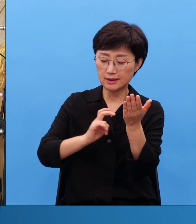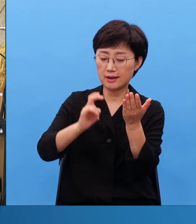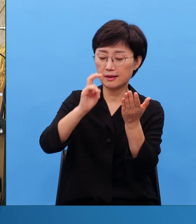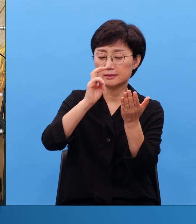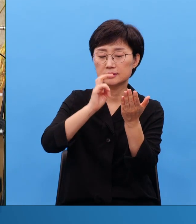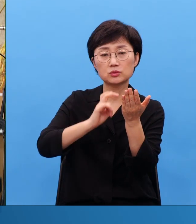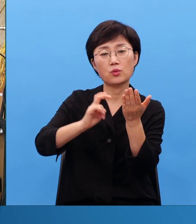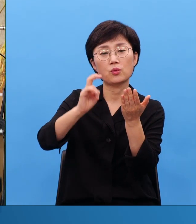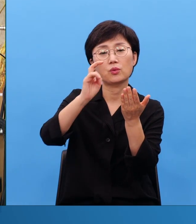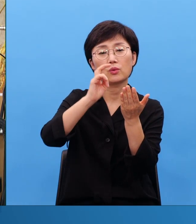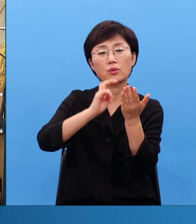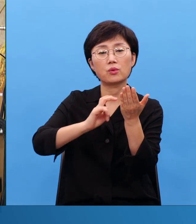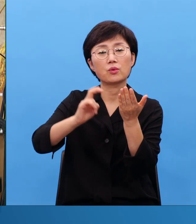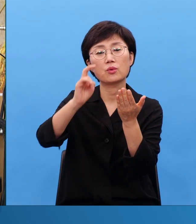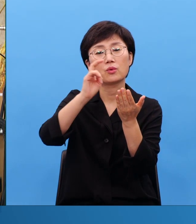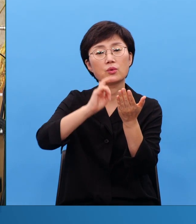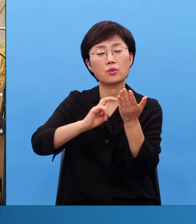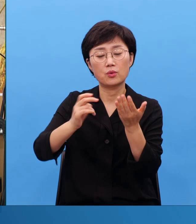이것이